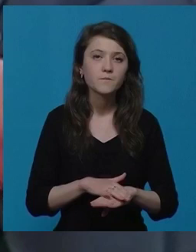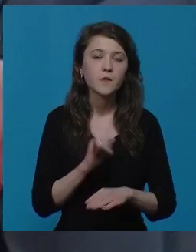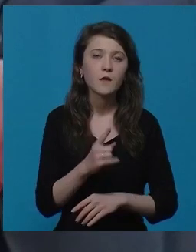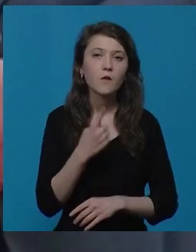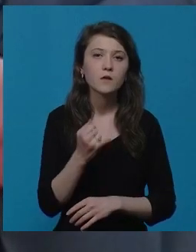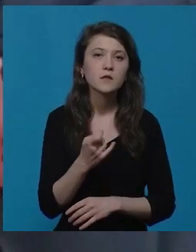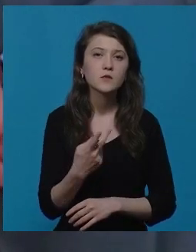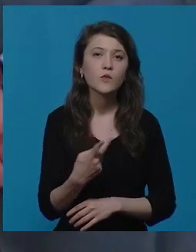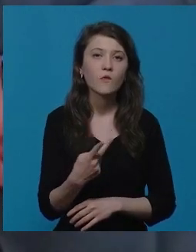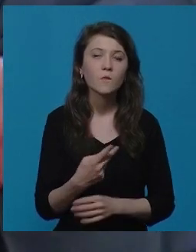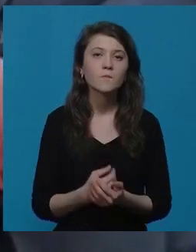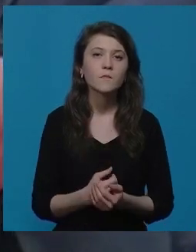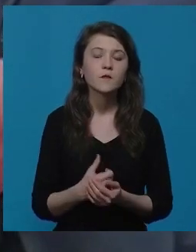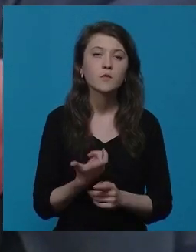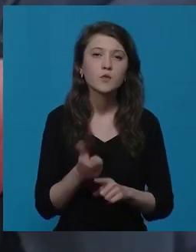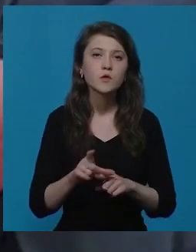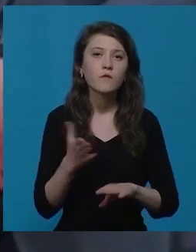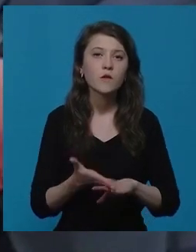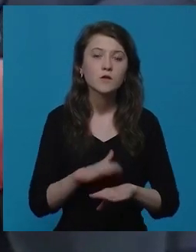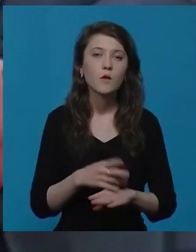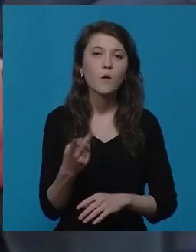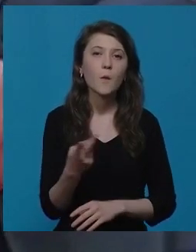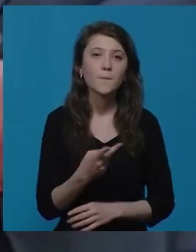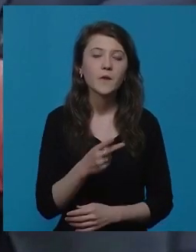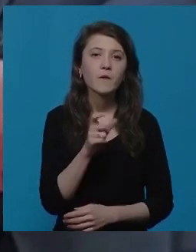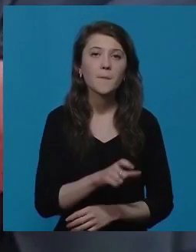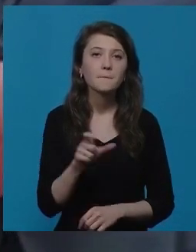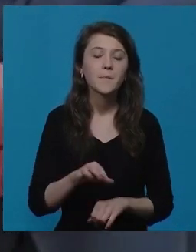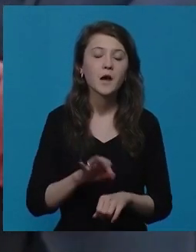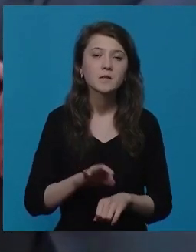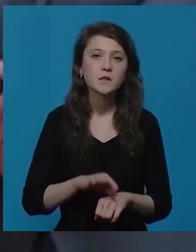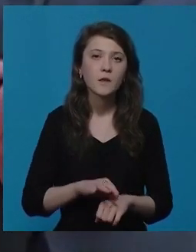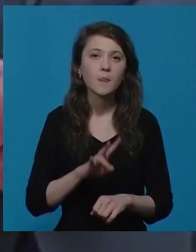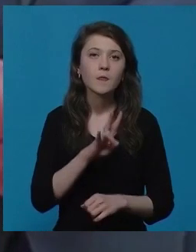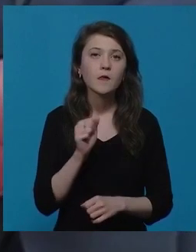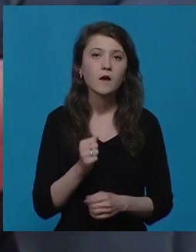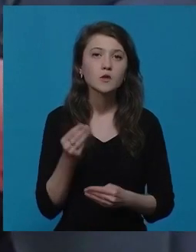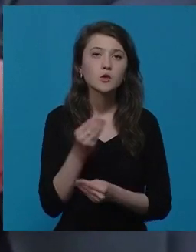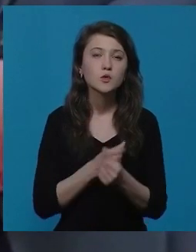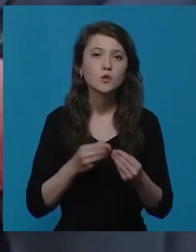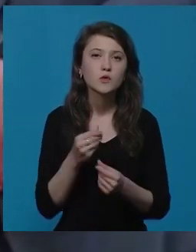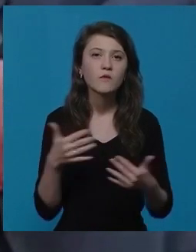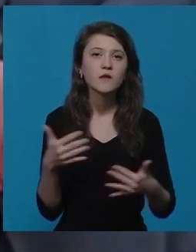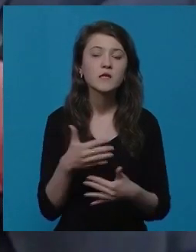2 крайні важкий. Обидва пацієнта на штучній вентиляції легень,